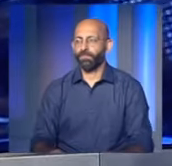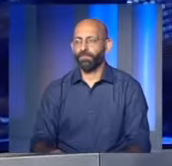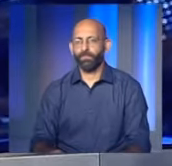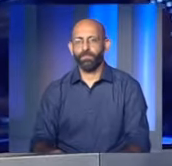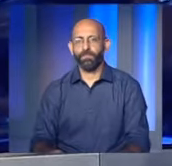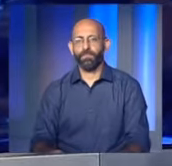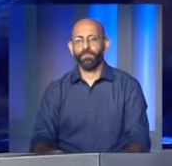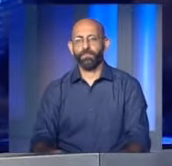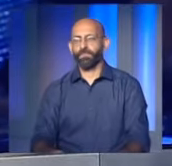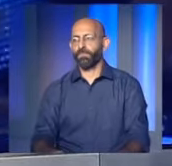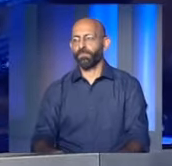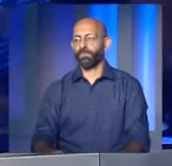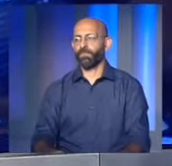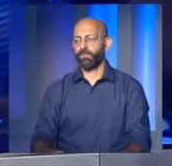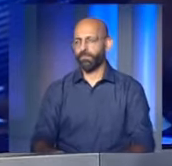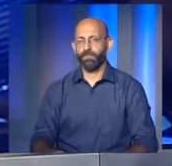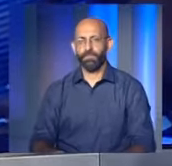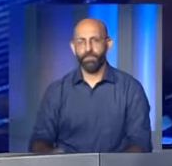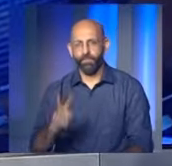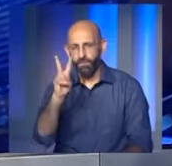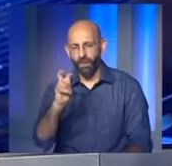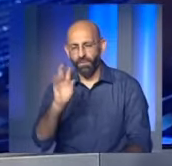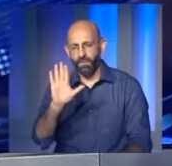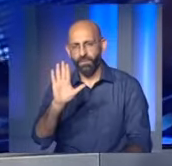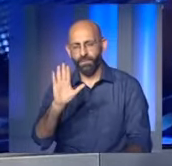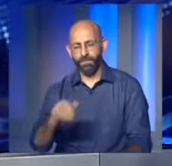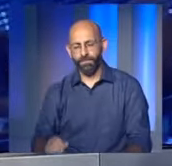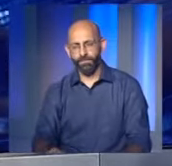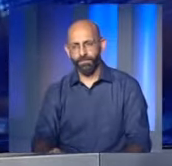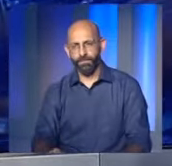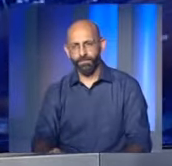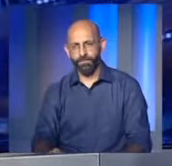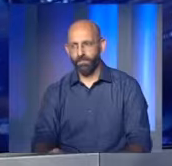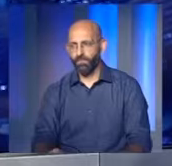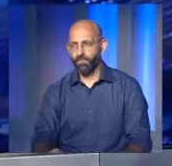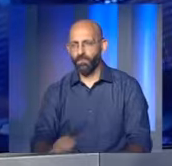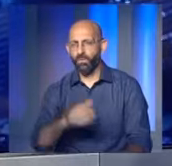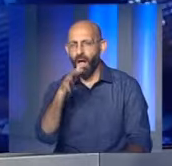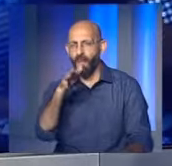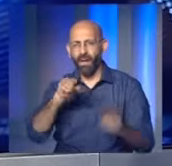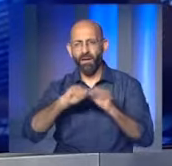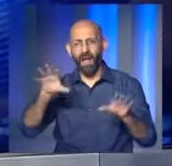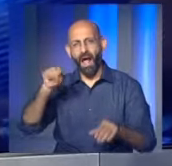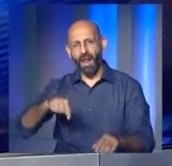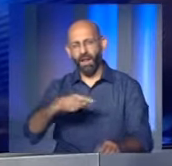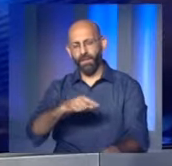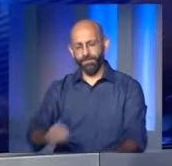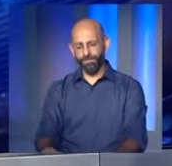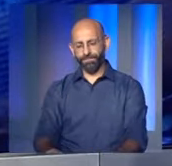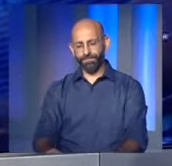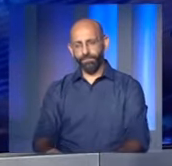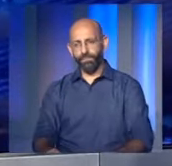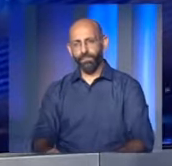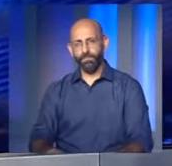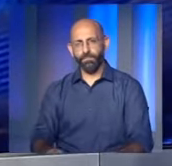وبالعودة إلى زيارة البطريرك الراعي وقائد الجيش إلى منطقة البقاع، فقد أشاد البطريرك